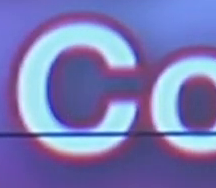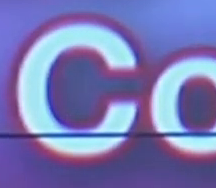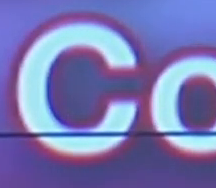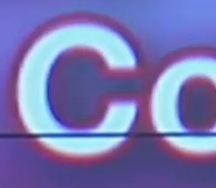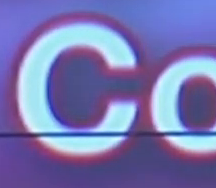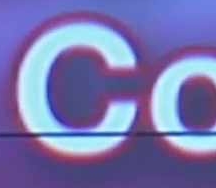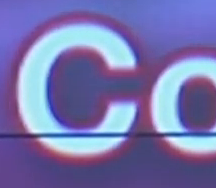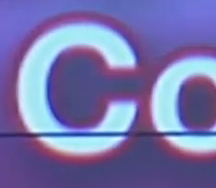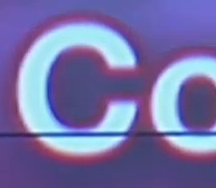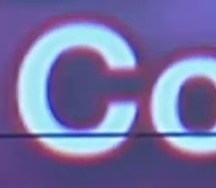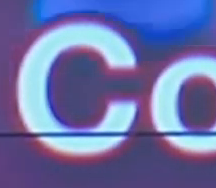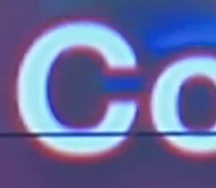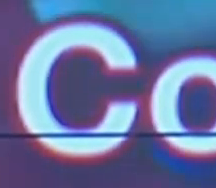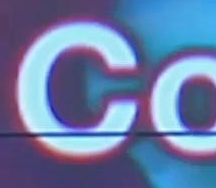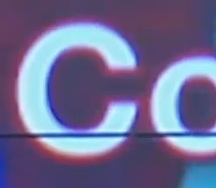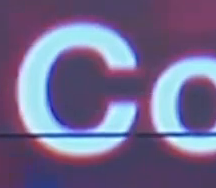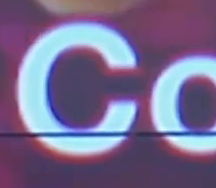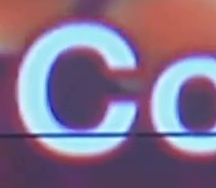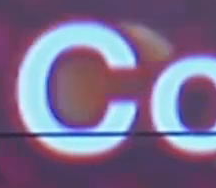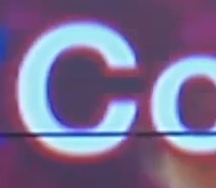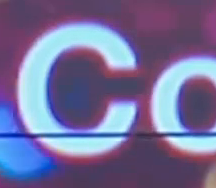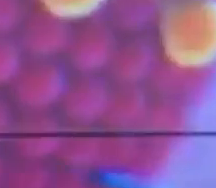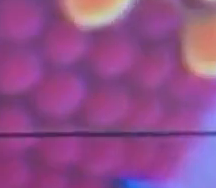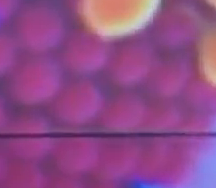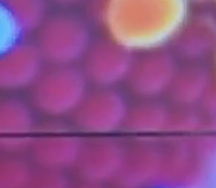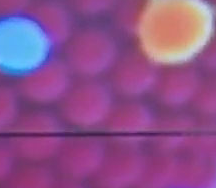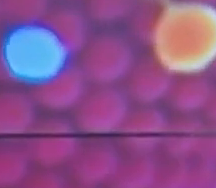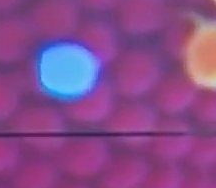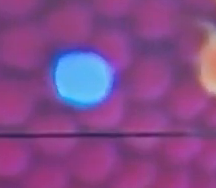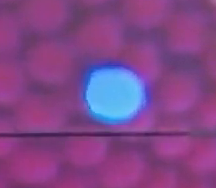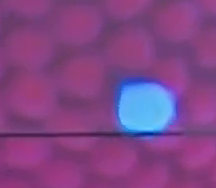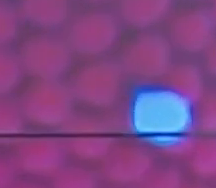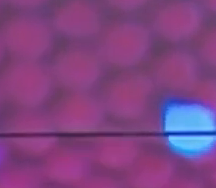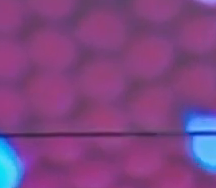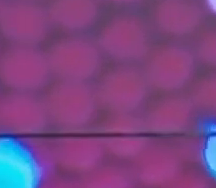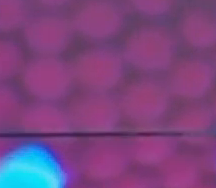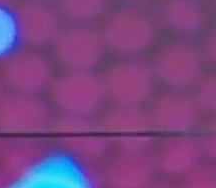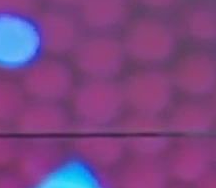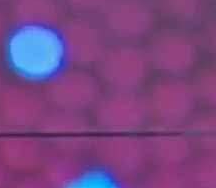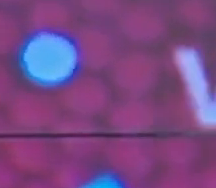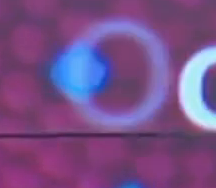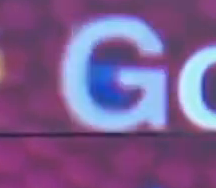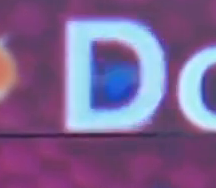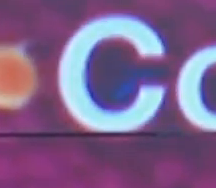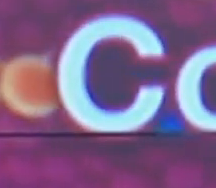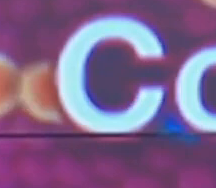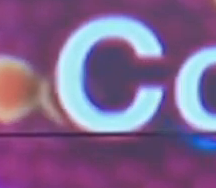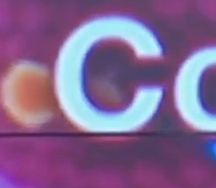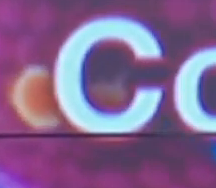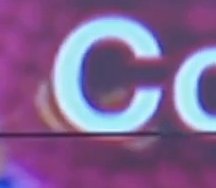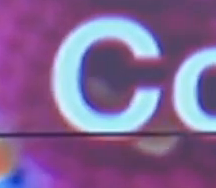إذا عندنا حالة أولى وفاة، وأيضا عندنا الله يرحمها وينعمها ويصبر أهلها على الفراق